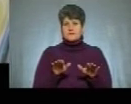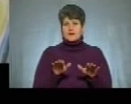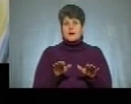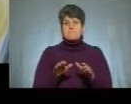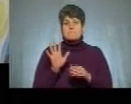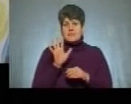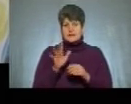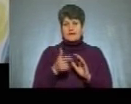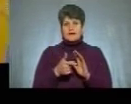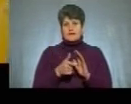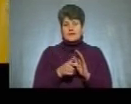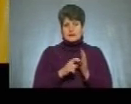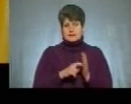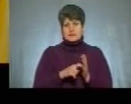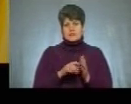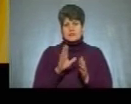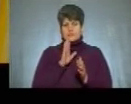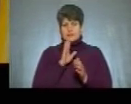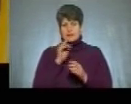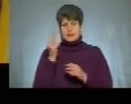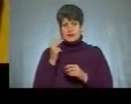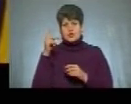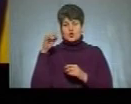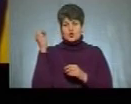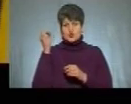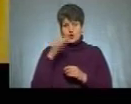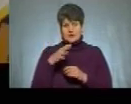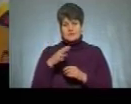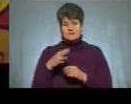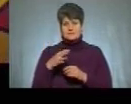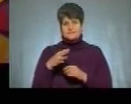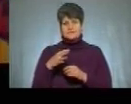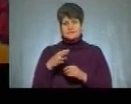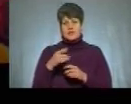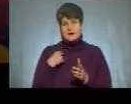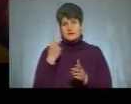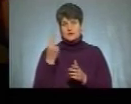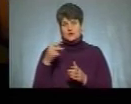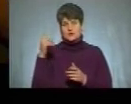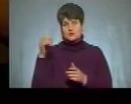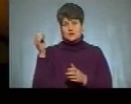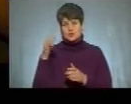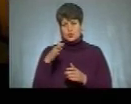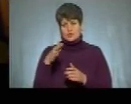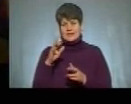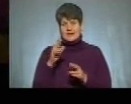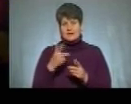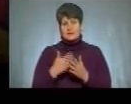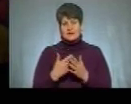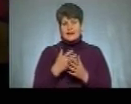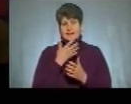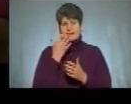Юлія Ліщук зобразила сонце та трипільські символи. Я зображую сонце як символ